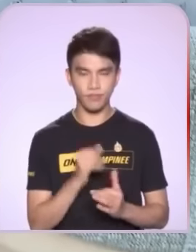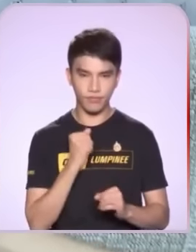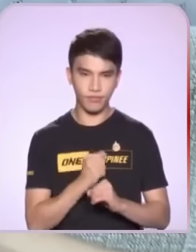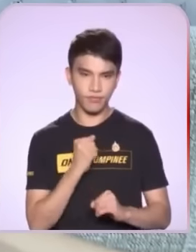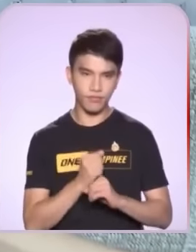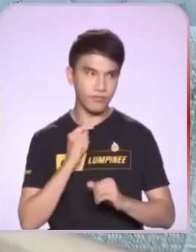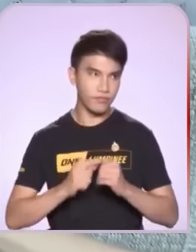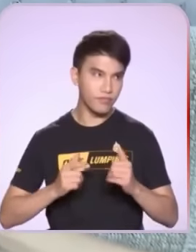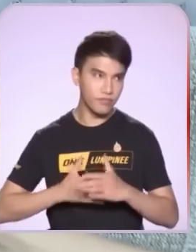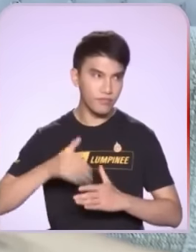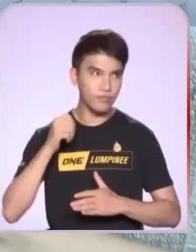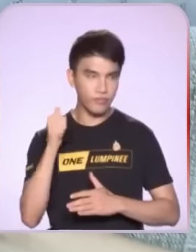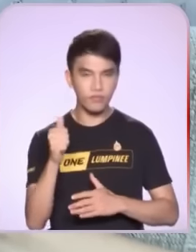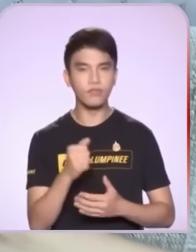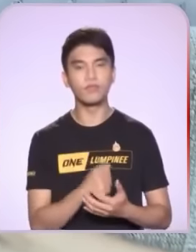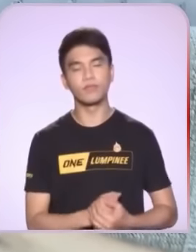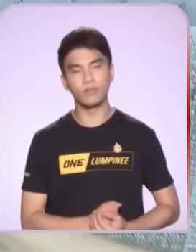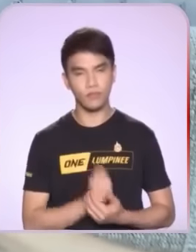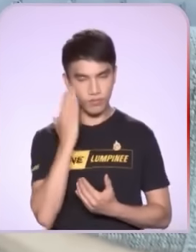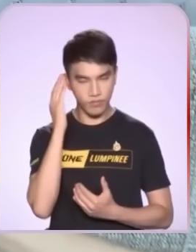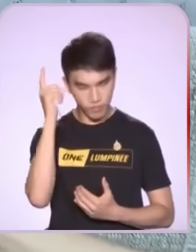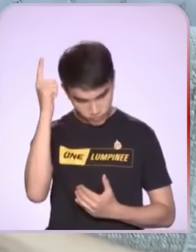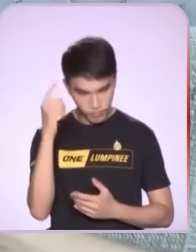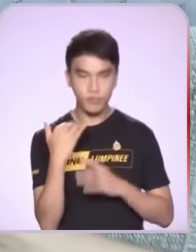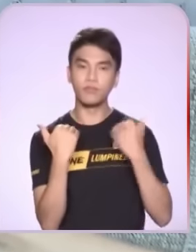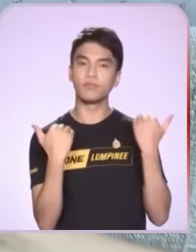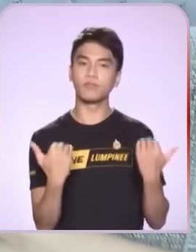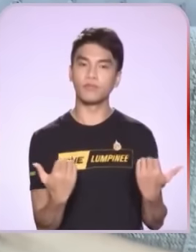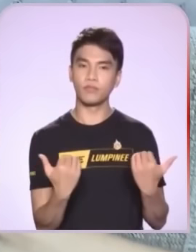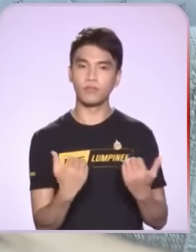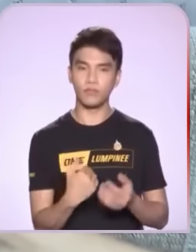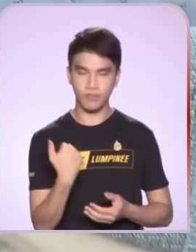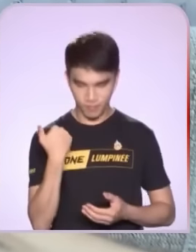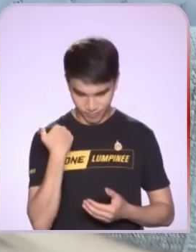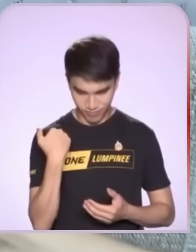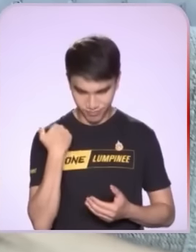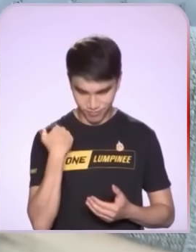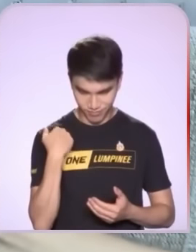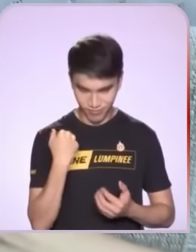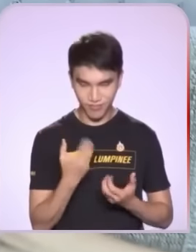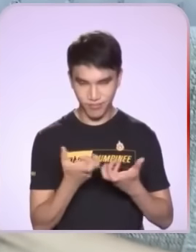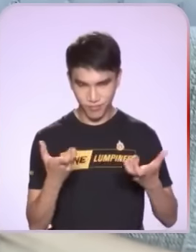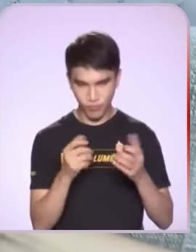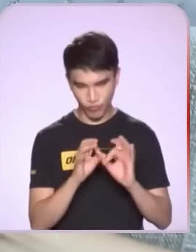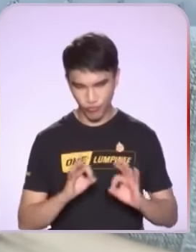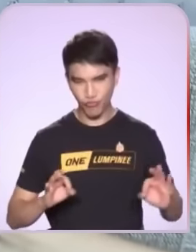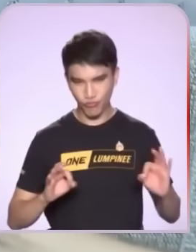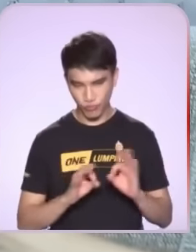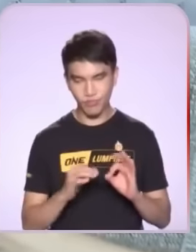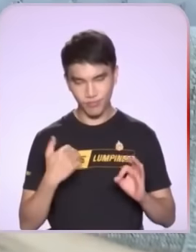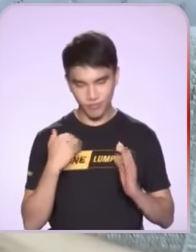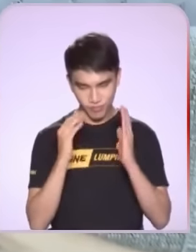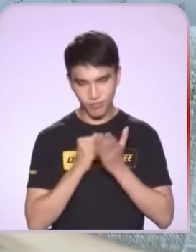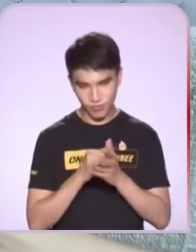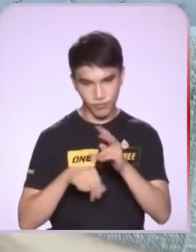อ่ะคือคือตัวเธอน่ะเสมือนว่าเฮ้ยมีแชท gptอยู่ข้างกายอ่ะบริหารประเทศเนี่ยคน